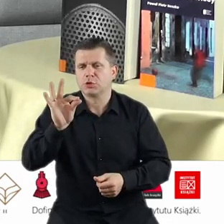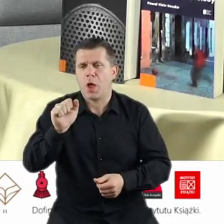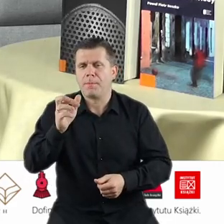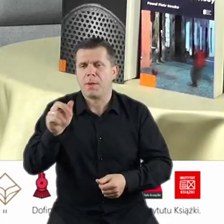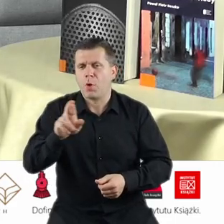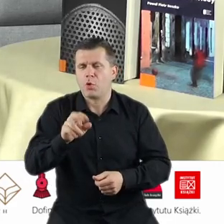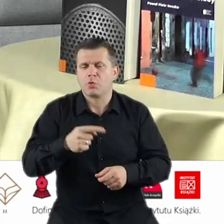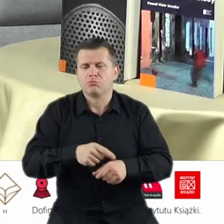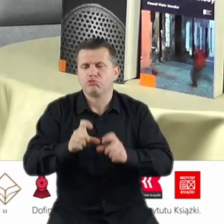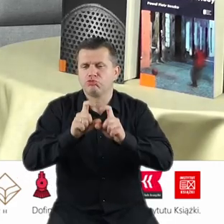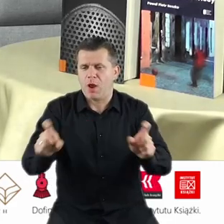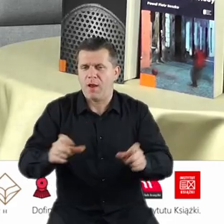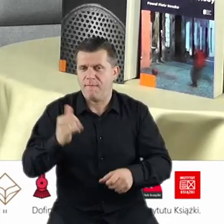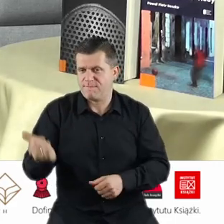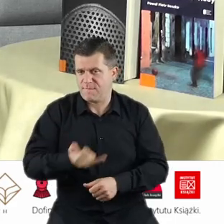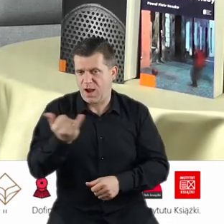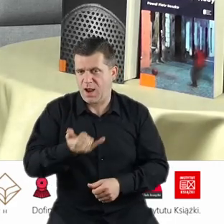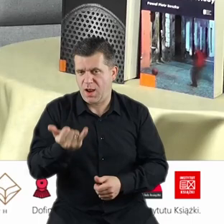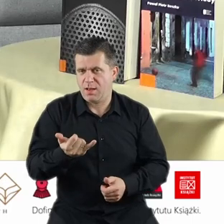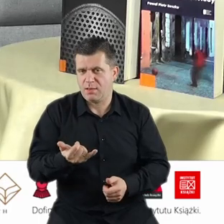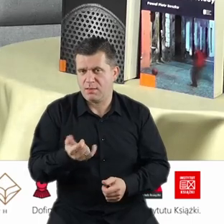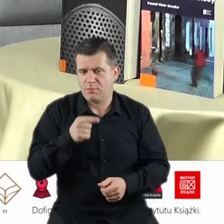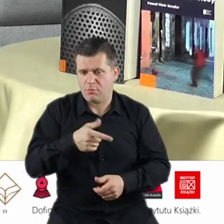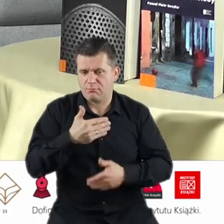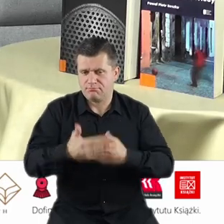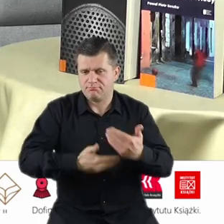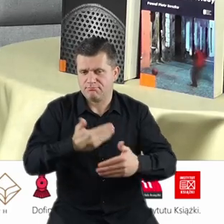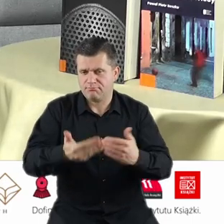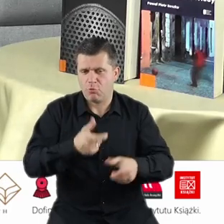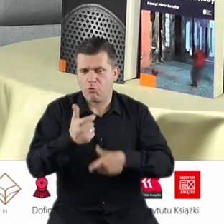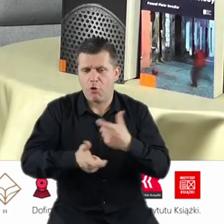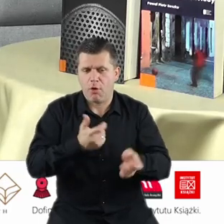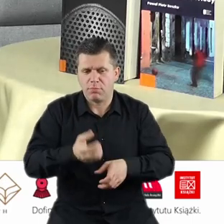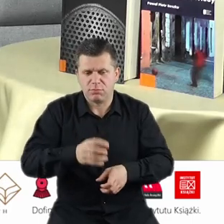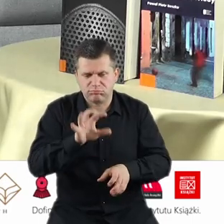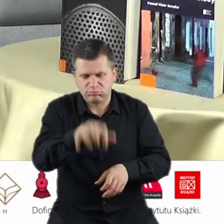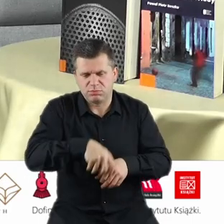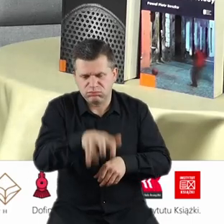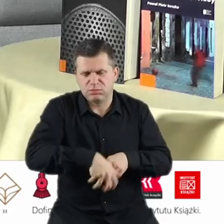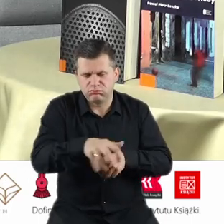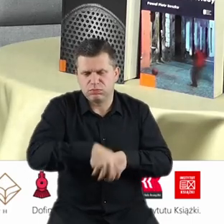całą pewnością czas trwania tego procederu.